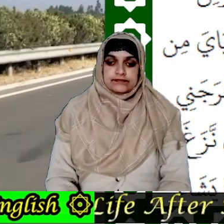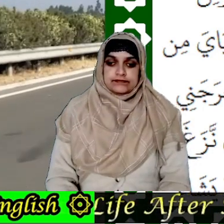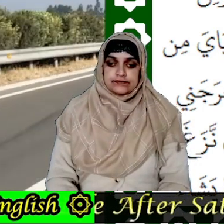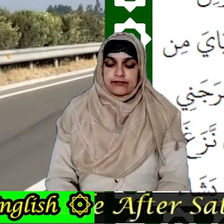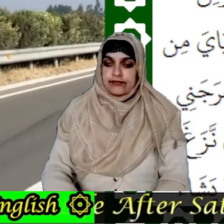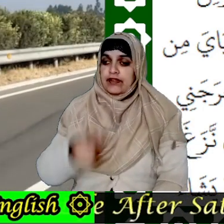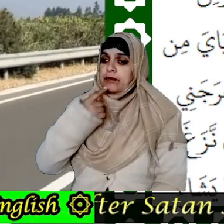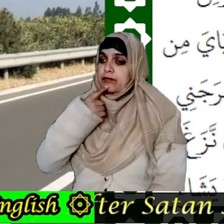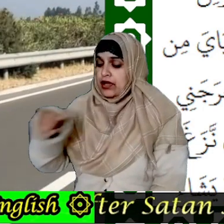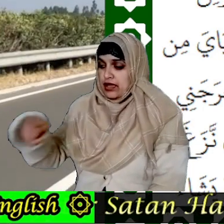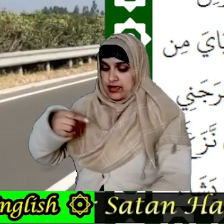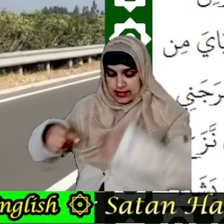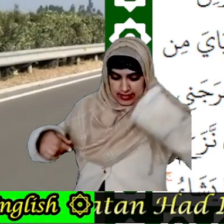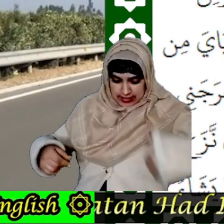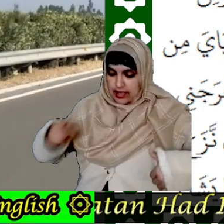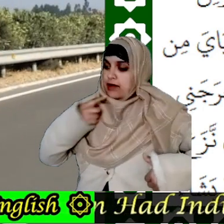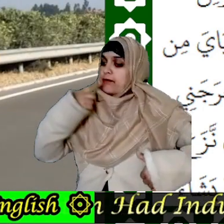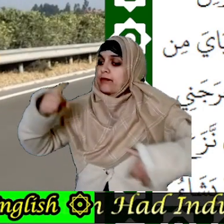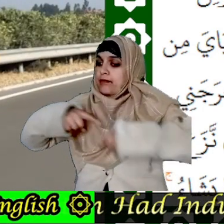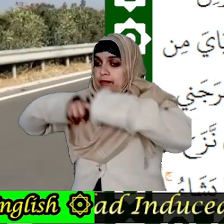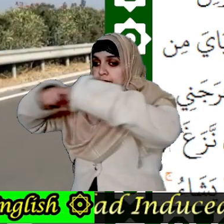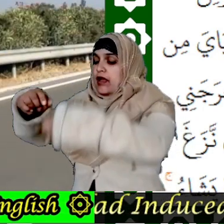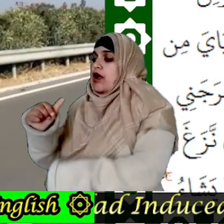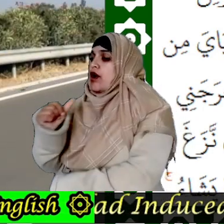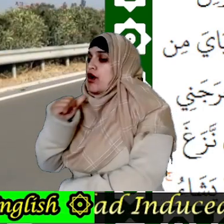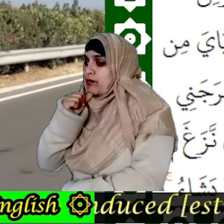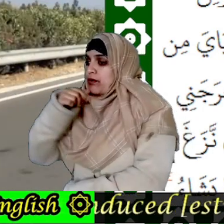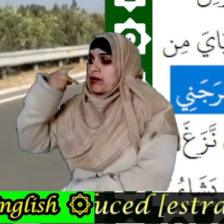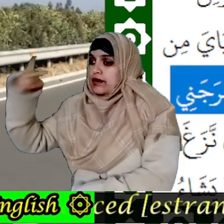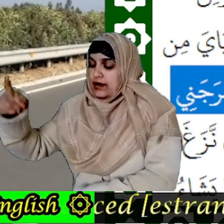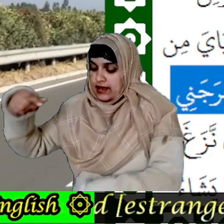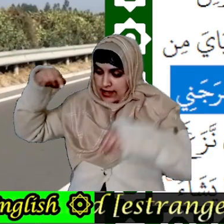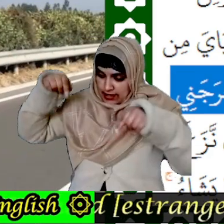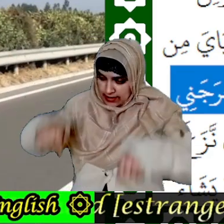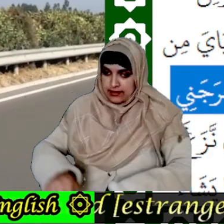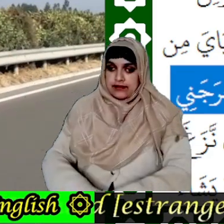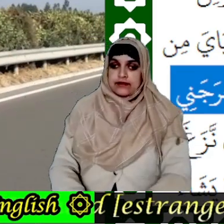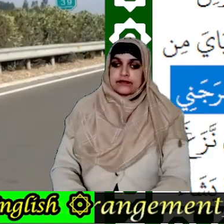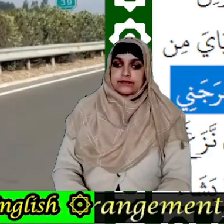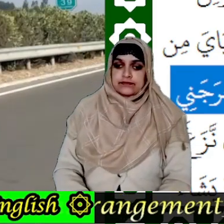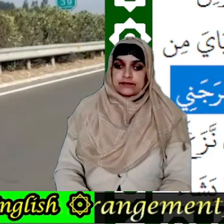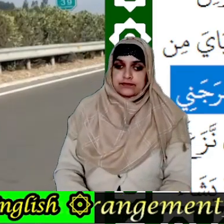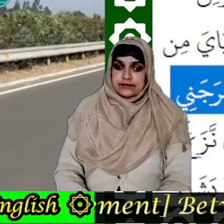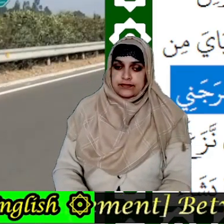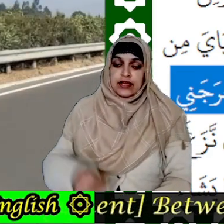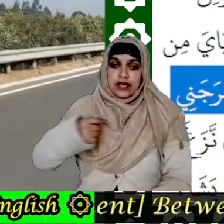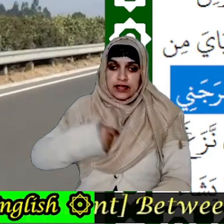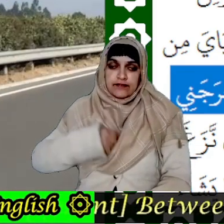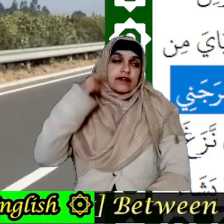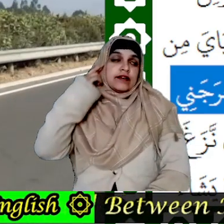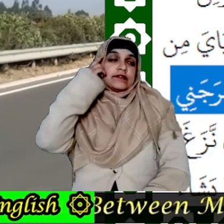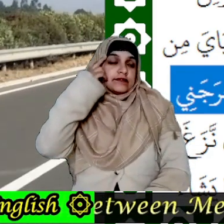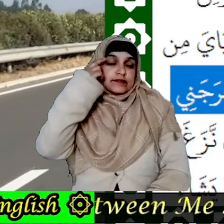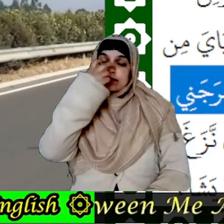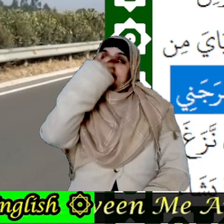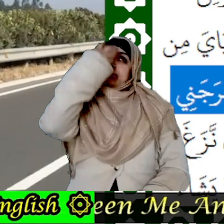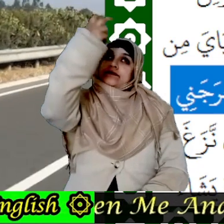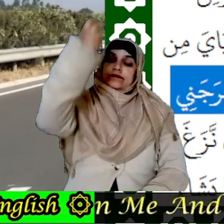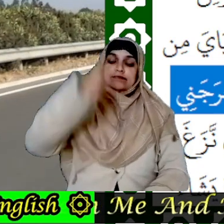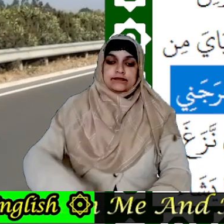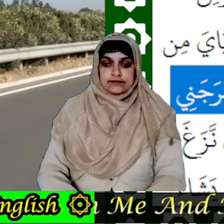قد انا قلتني وقد أحسن بينا في الليطل إذا خرجني من